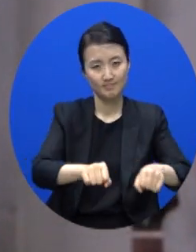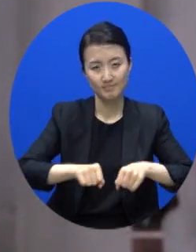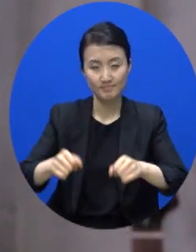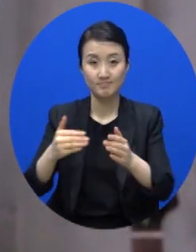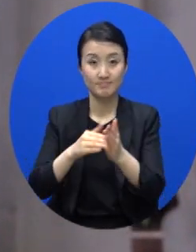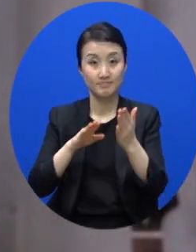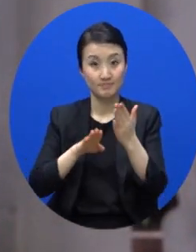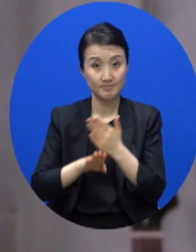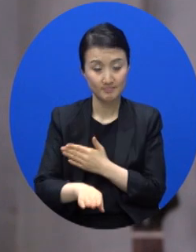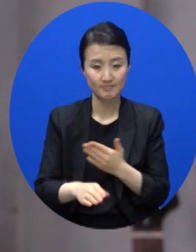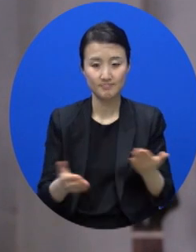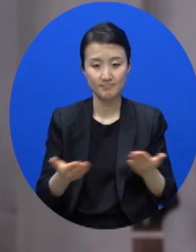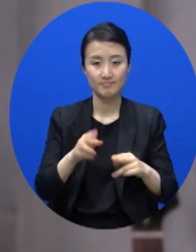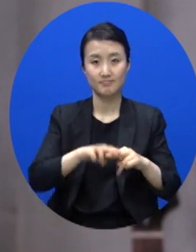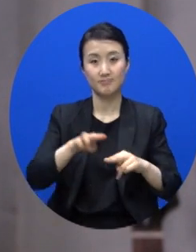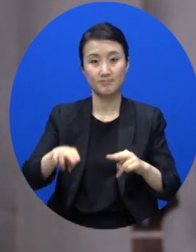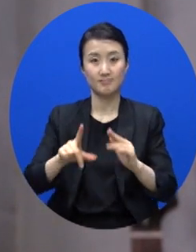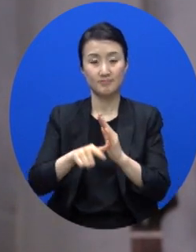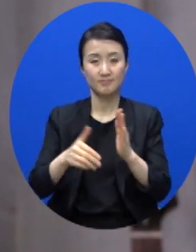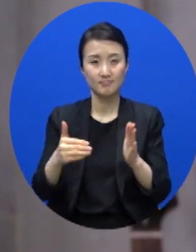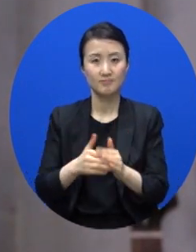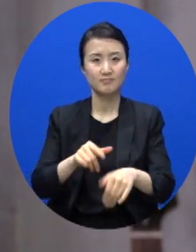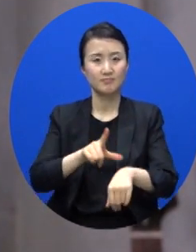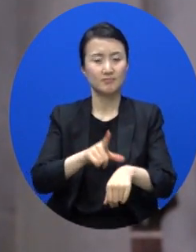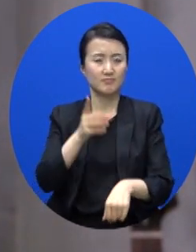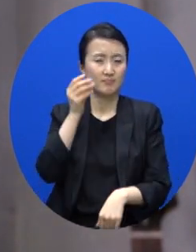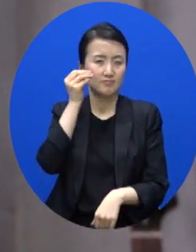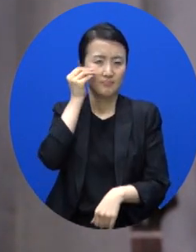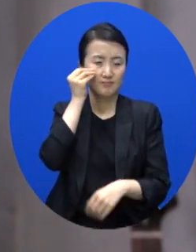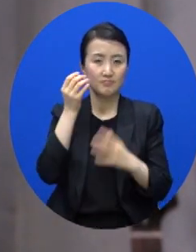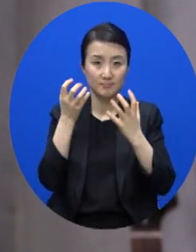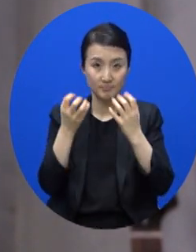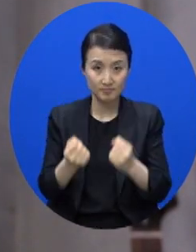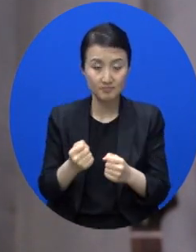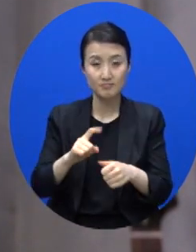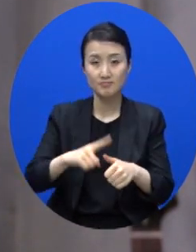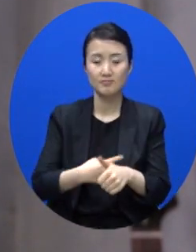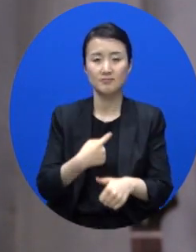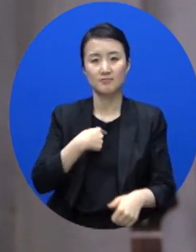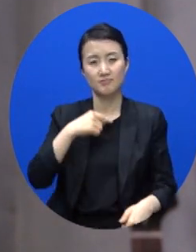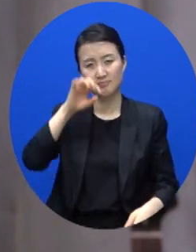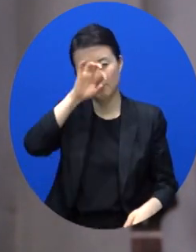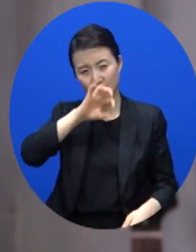때까지 제 시간이기 때문에 연습을 계속할 수 있기 때문에